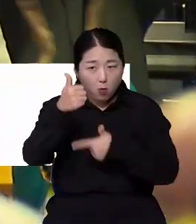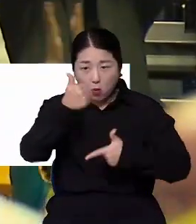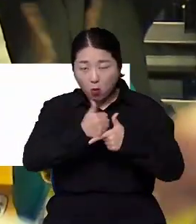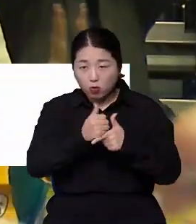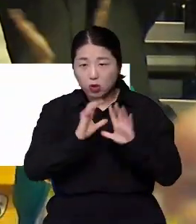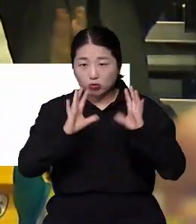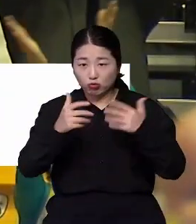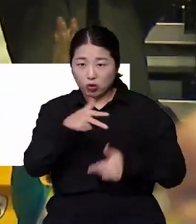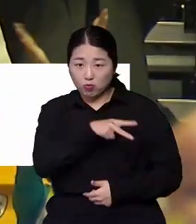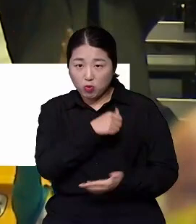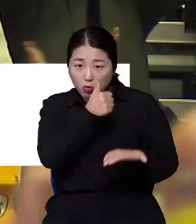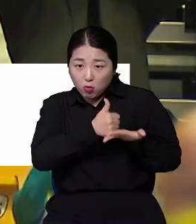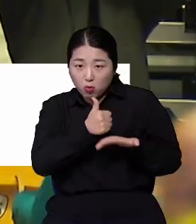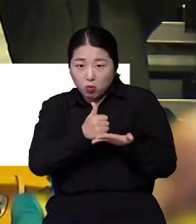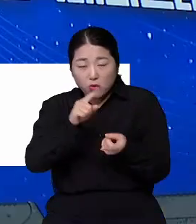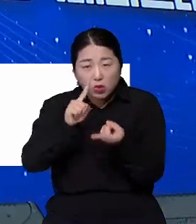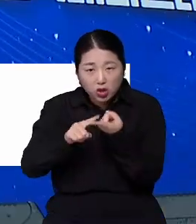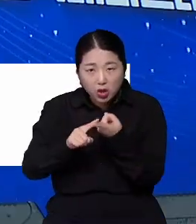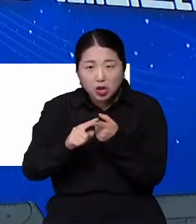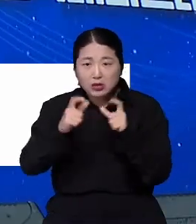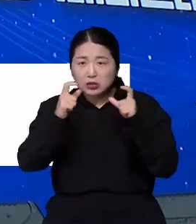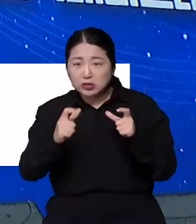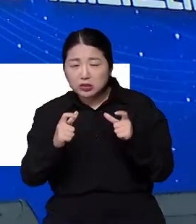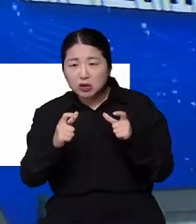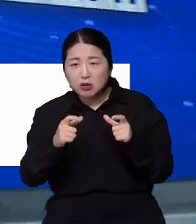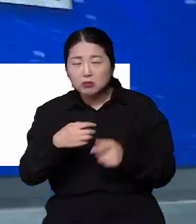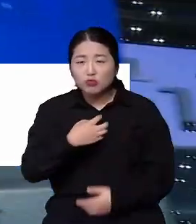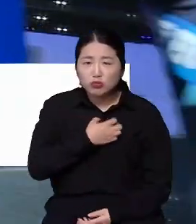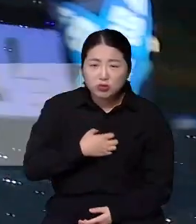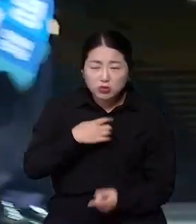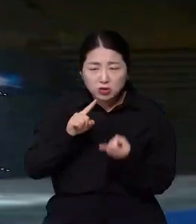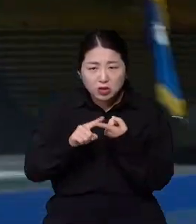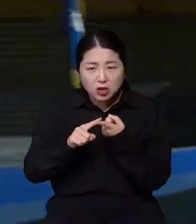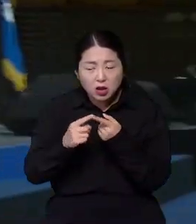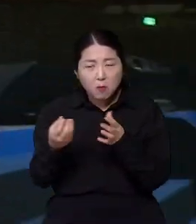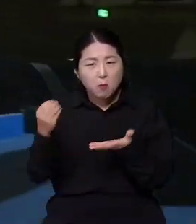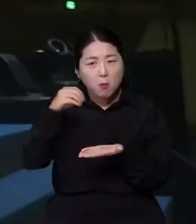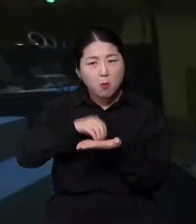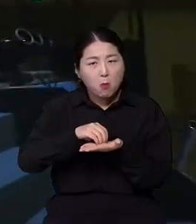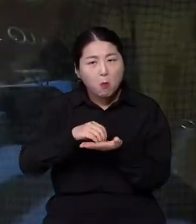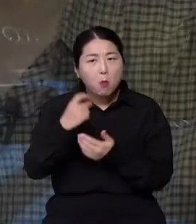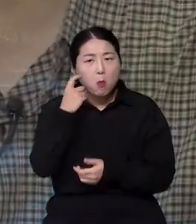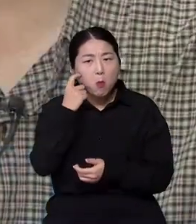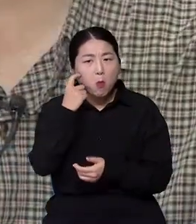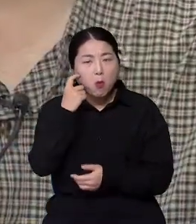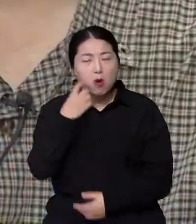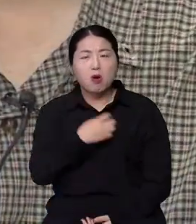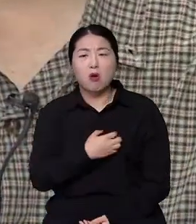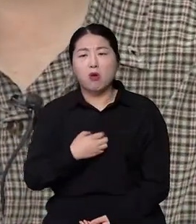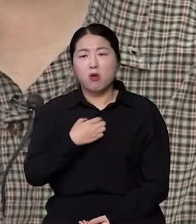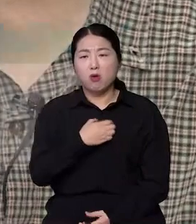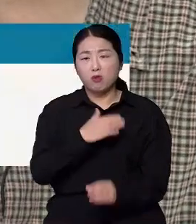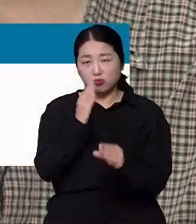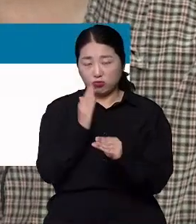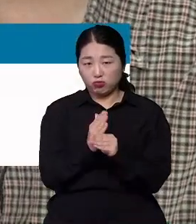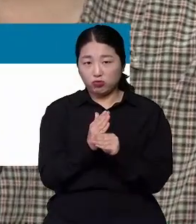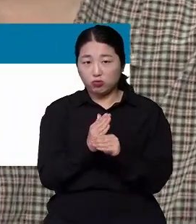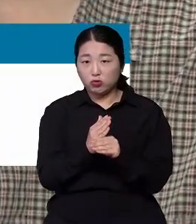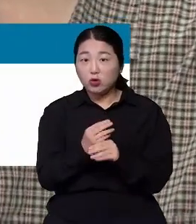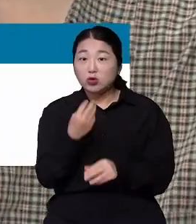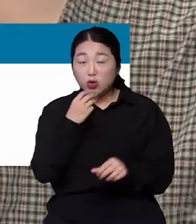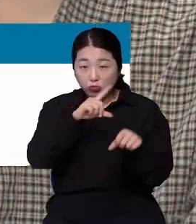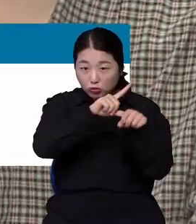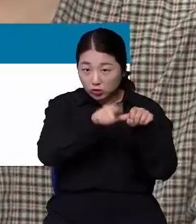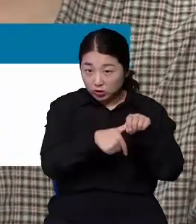국회의원 공천 과정에서도 지역의 목소리가 배제될 수 있다는 우려도 나옵니다. 수도권에 있는 당원들의